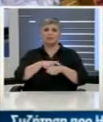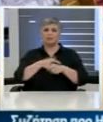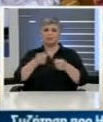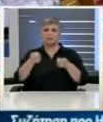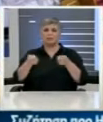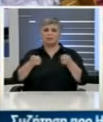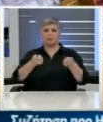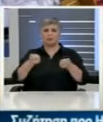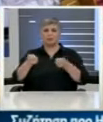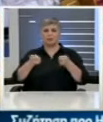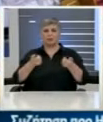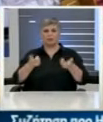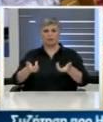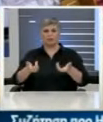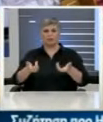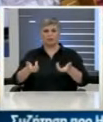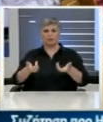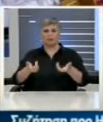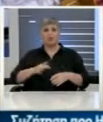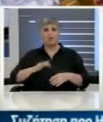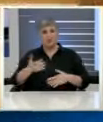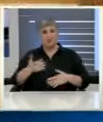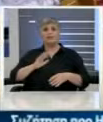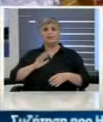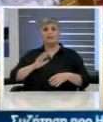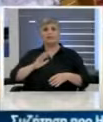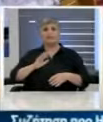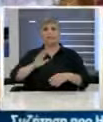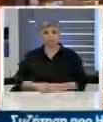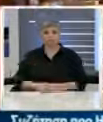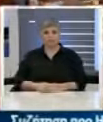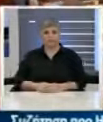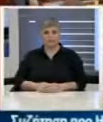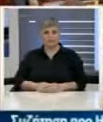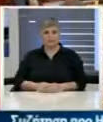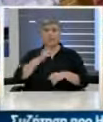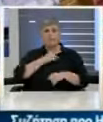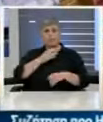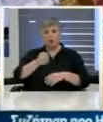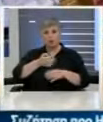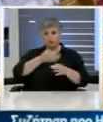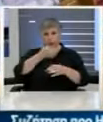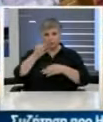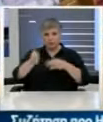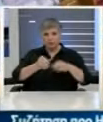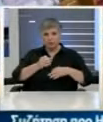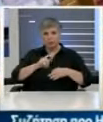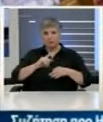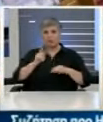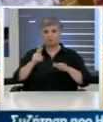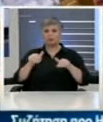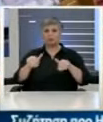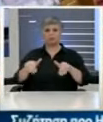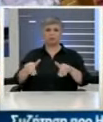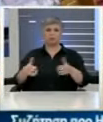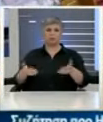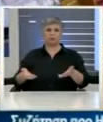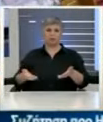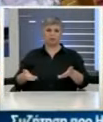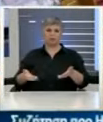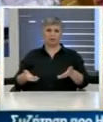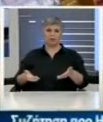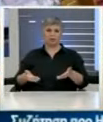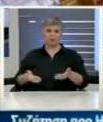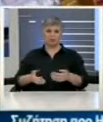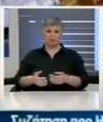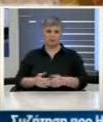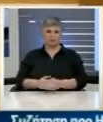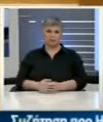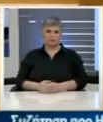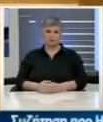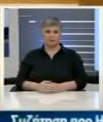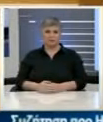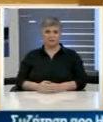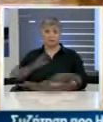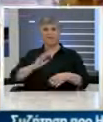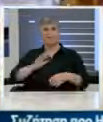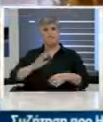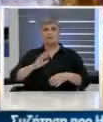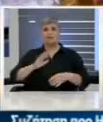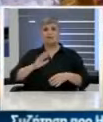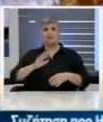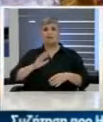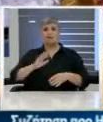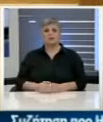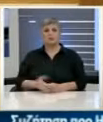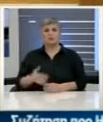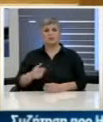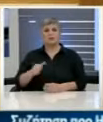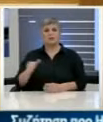συνέβαιναν αυτά όταν μιλούσε πρωθυπουρ λοιπόν επανέρχομαι στο της